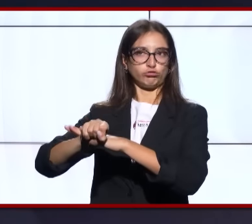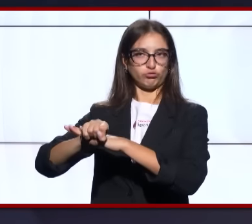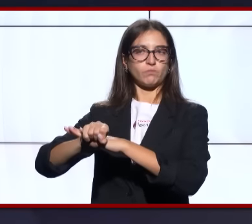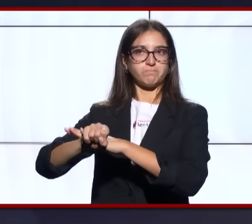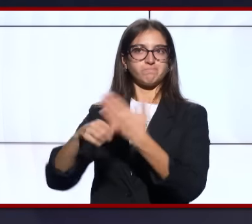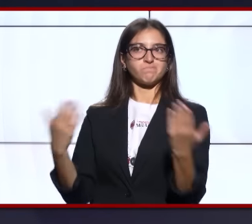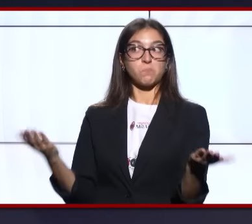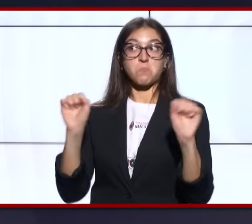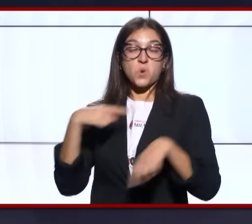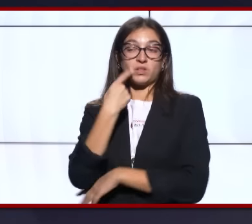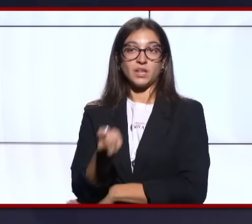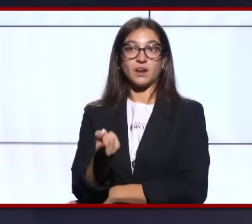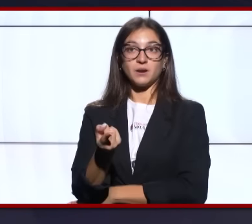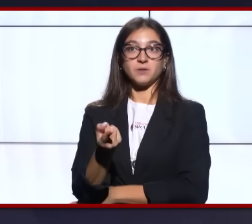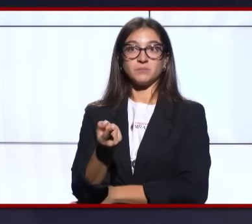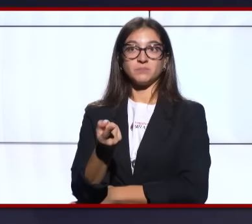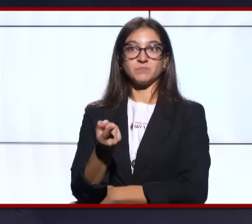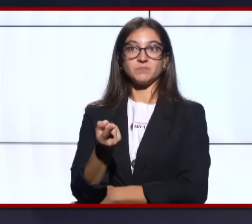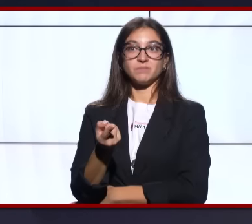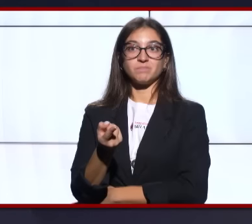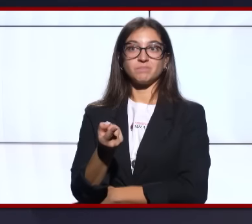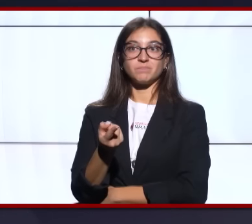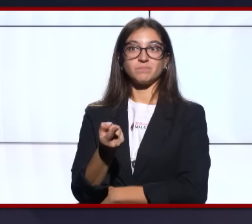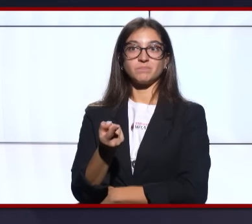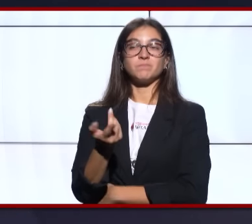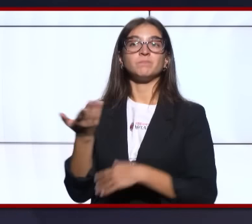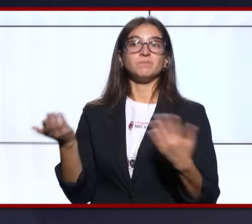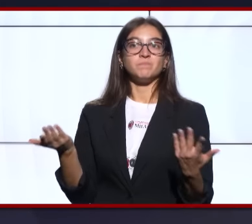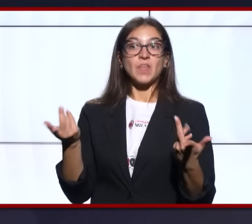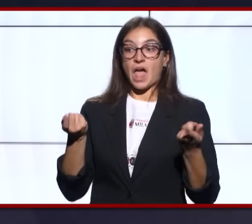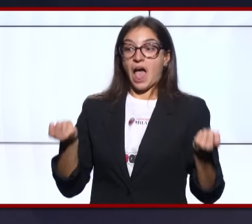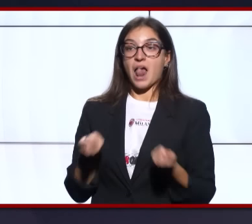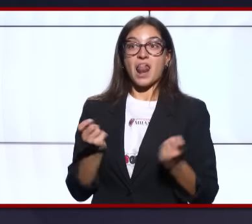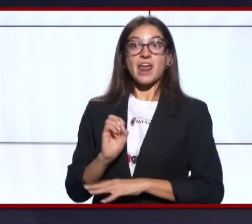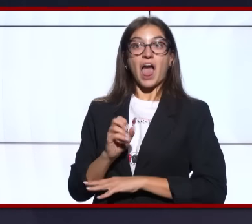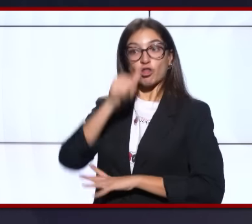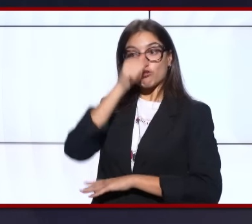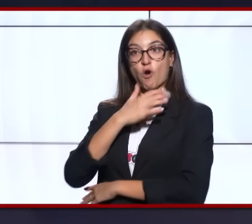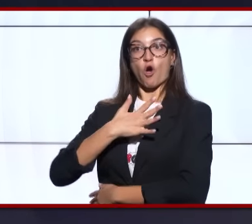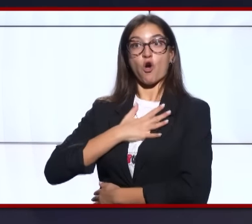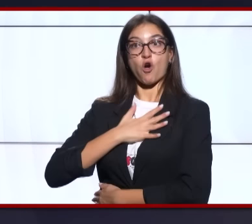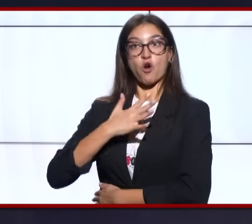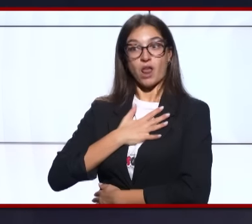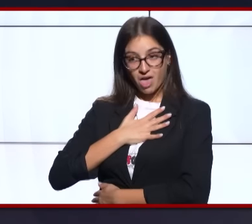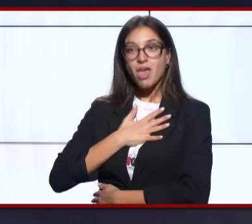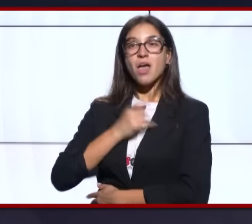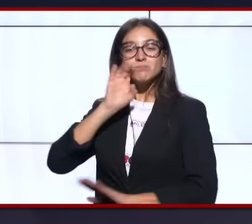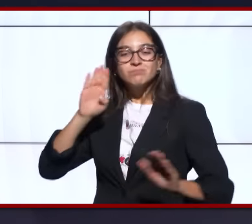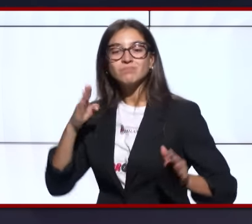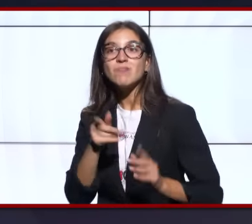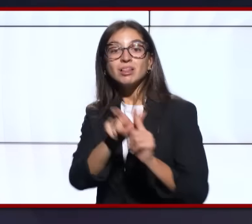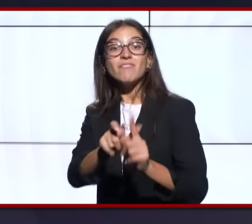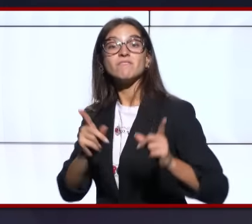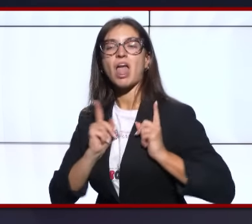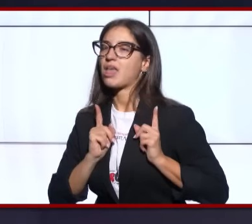che eh G gli allenatori non non non lavorano difensivamente perché se